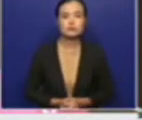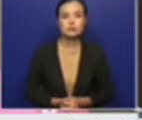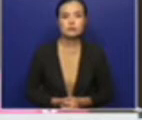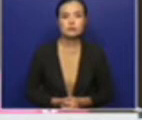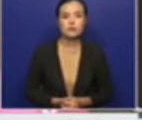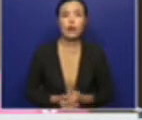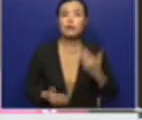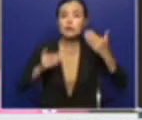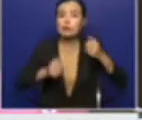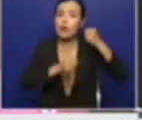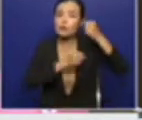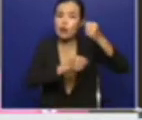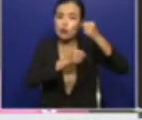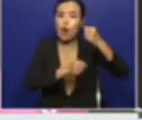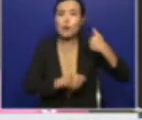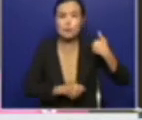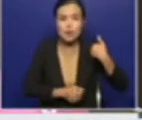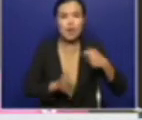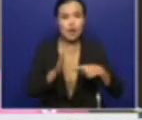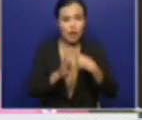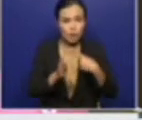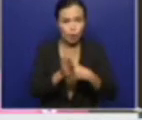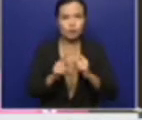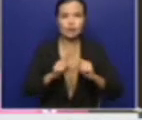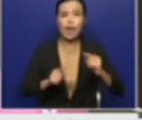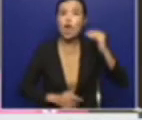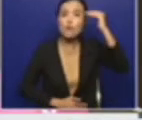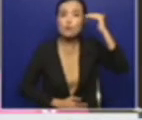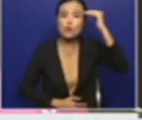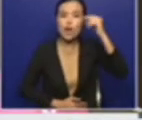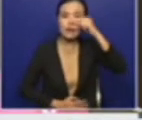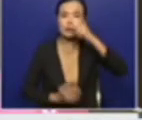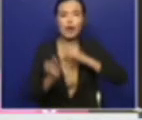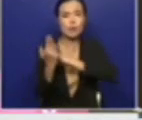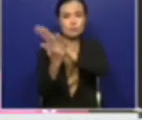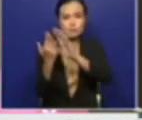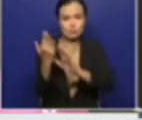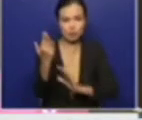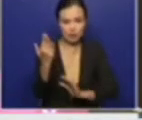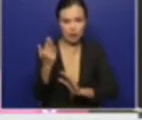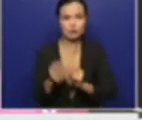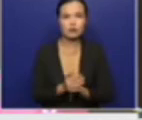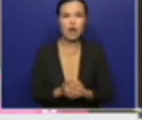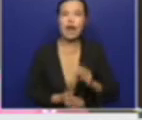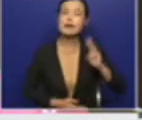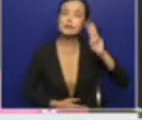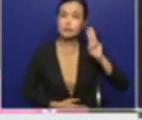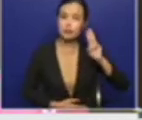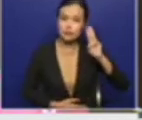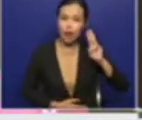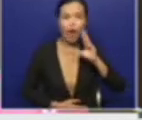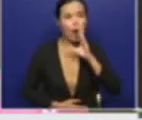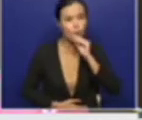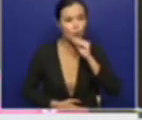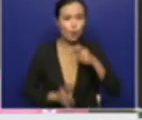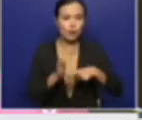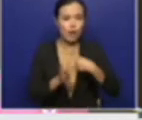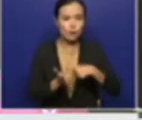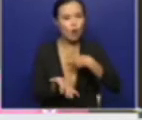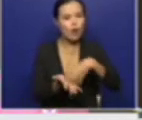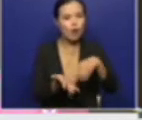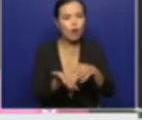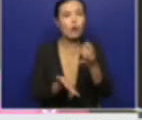ร้องก็มีเหตุผลเพียงแต่ว่าผู้ใหญ่ของบ้านเมืองนั้นจะไปให้คำมั่นสัญญาให้เหตุผลเขาอย่าง